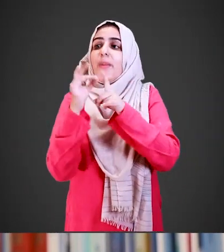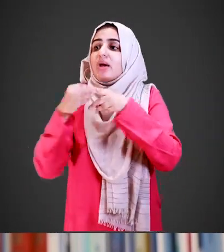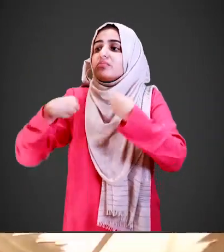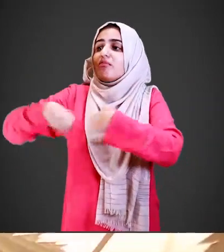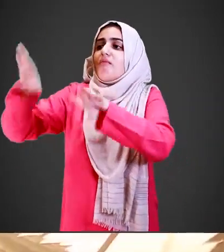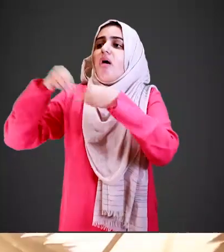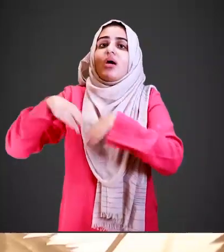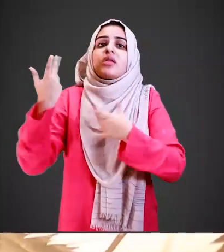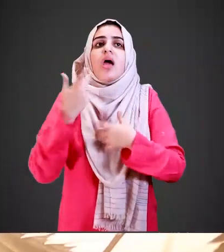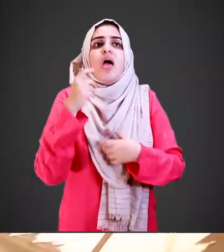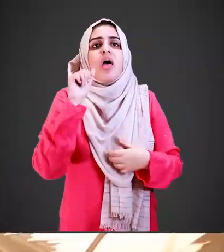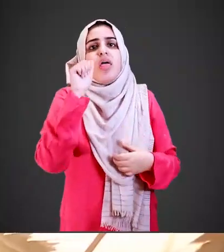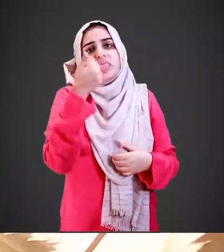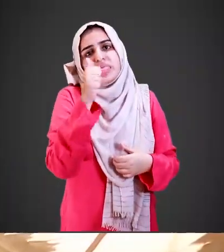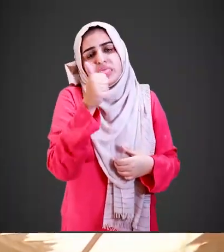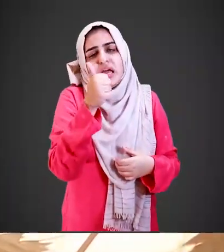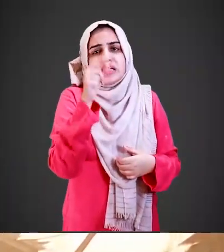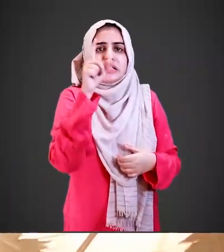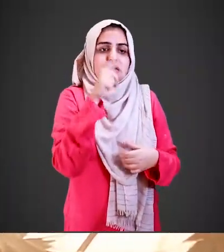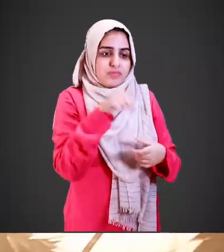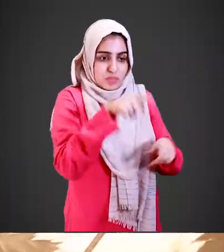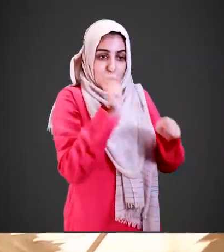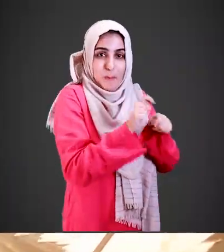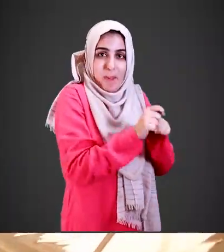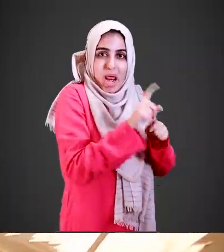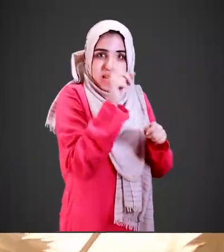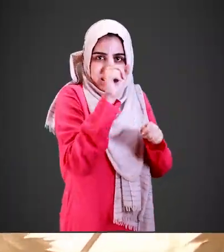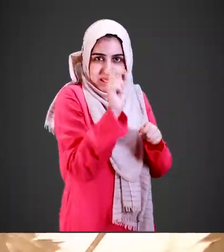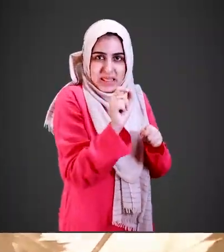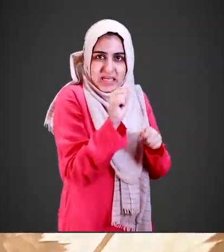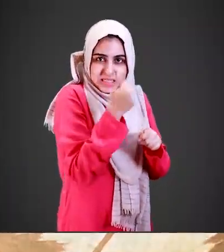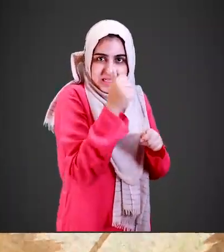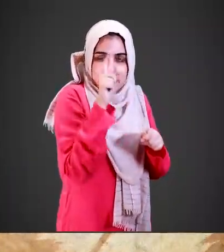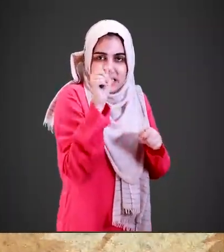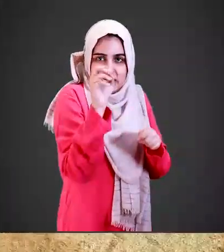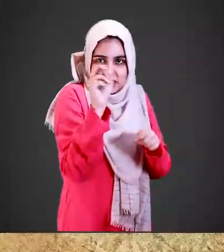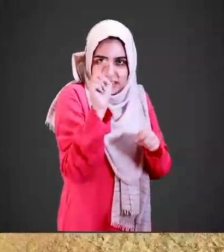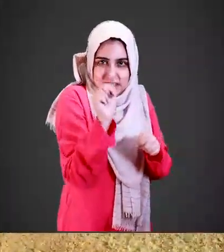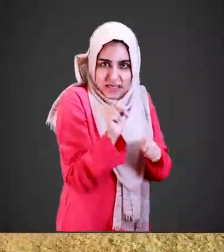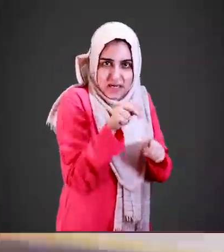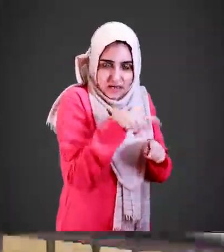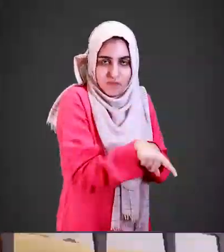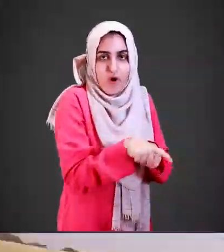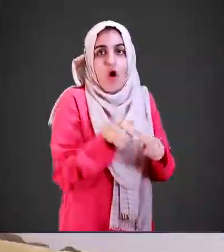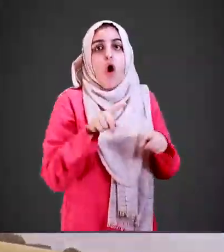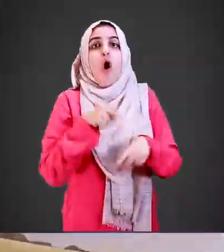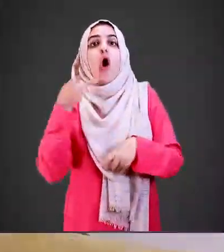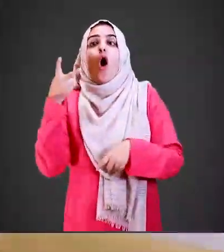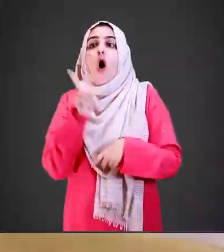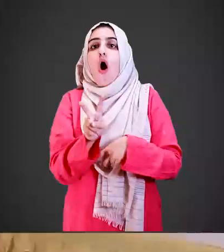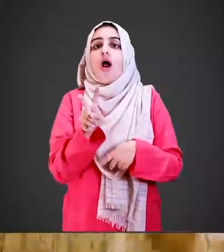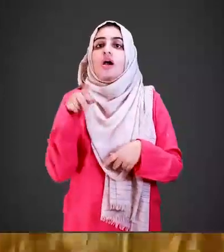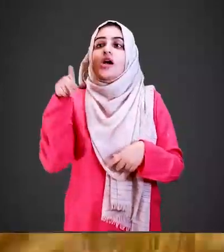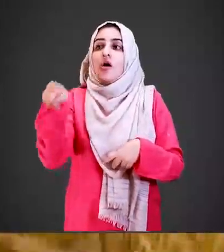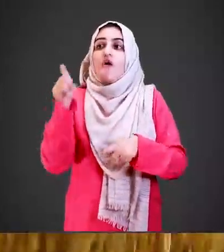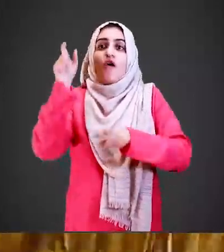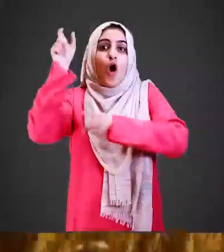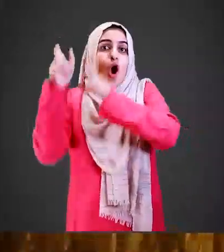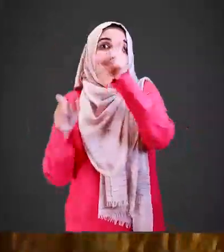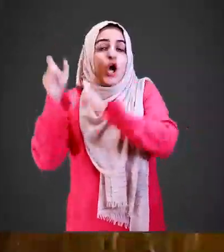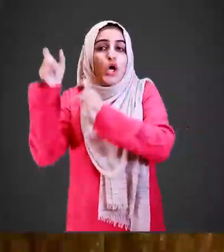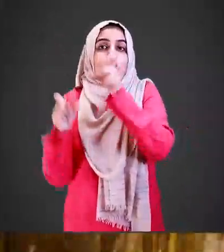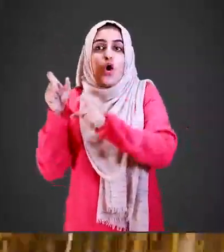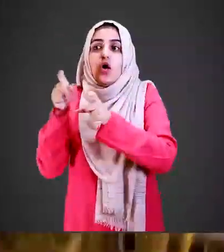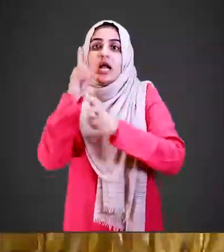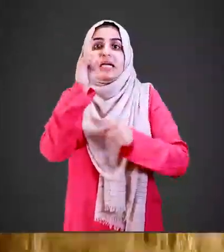ले रहे हैं वो 10 टन गंदम की है। और दूसरी जानिब जो हम टोटल पॉपुलेशन की जो डिमांड या तलब को देखते हैं कि वो कितनी